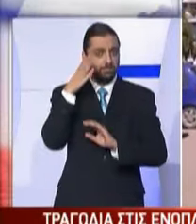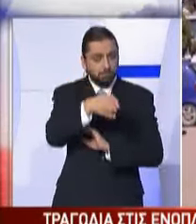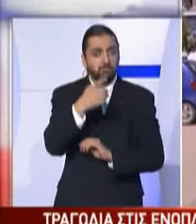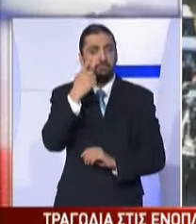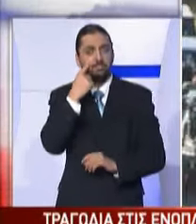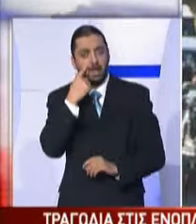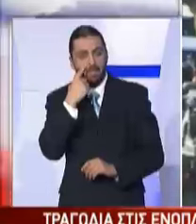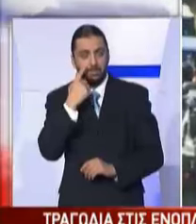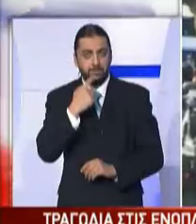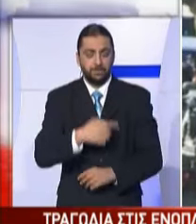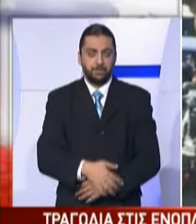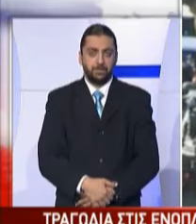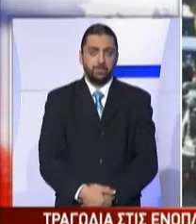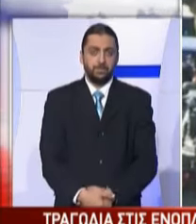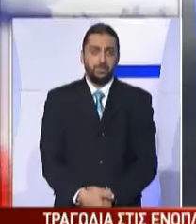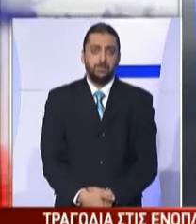Τσέλιος.